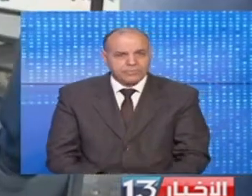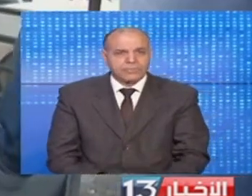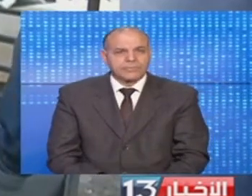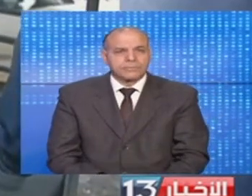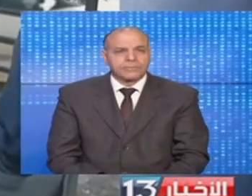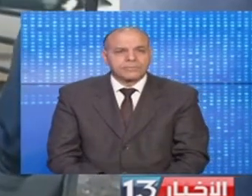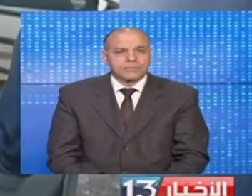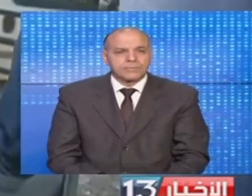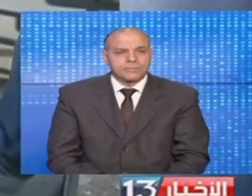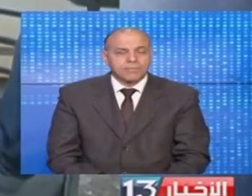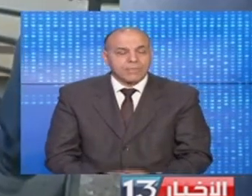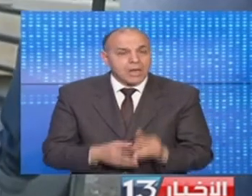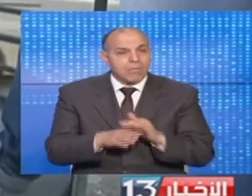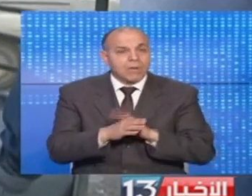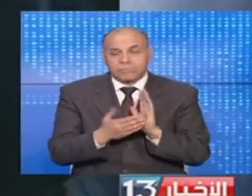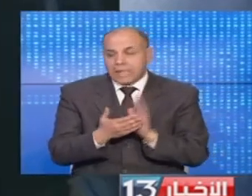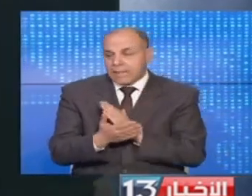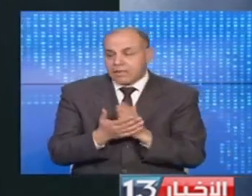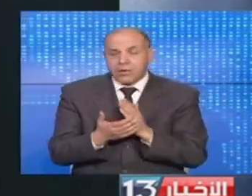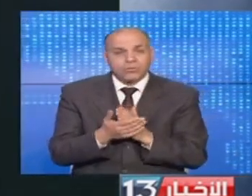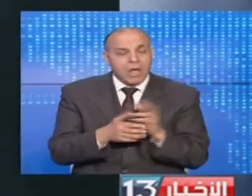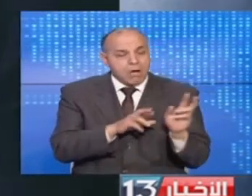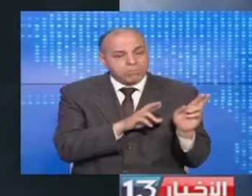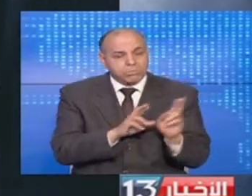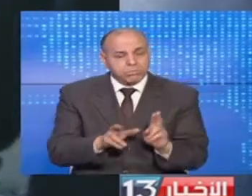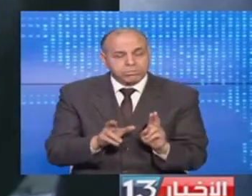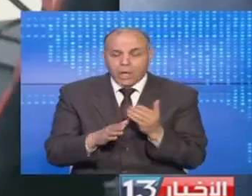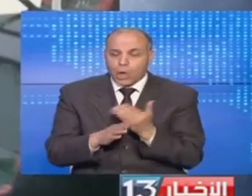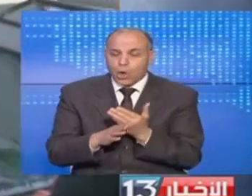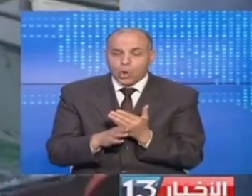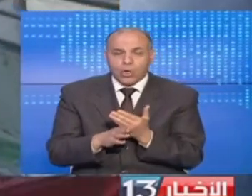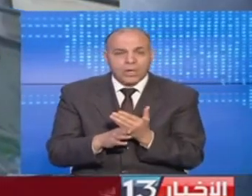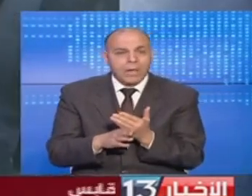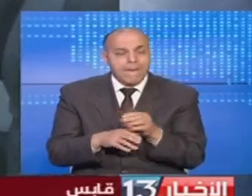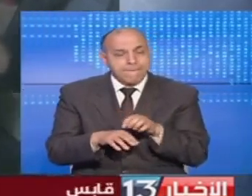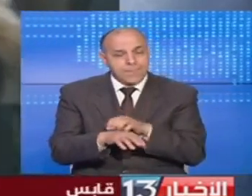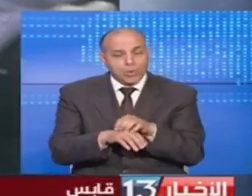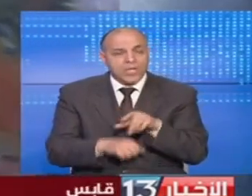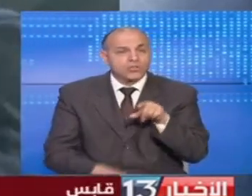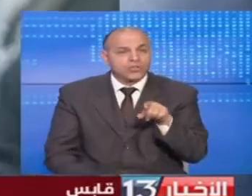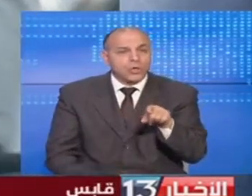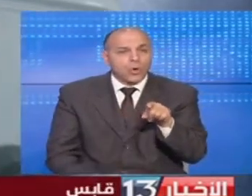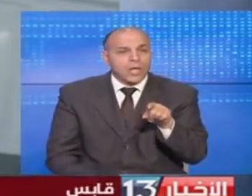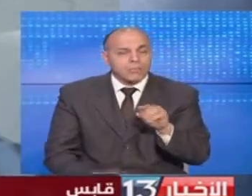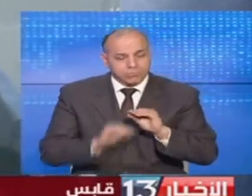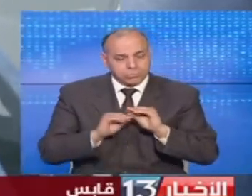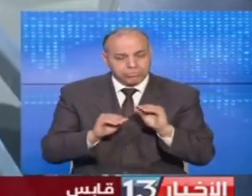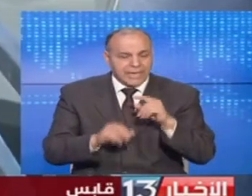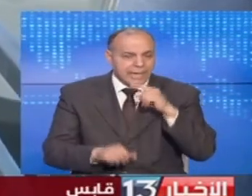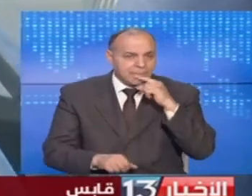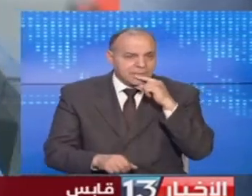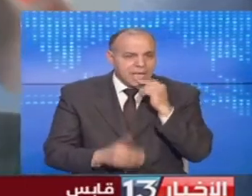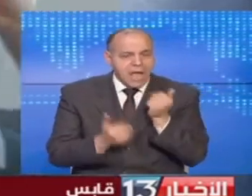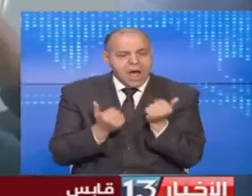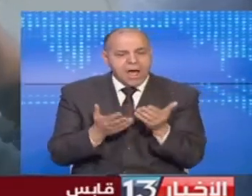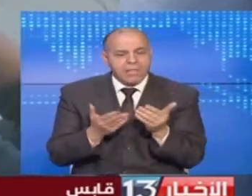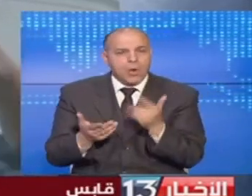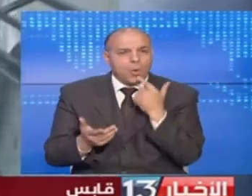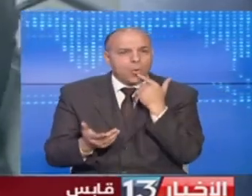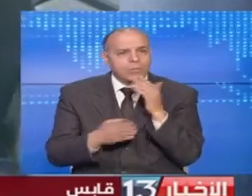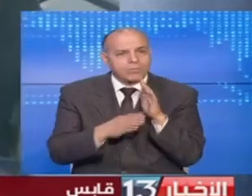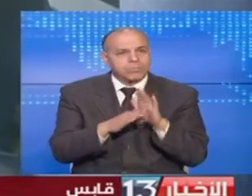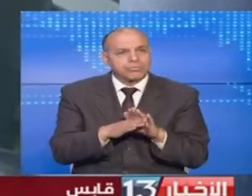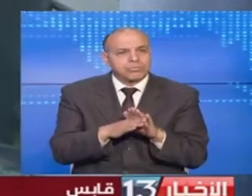في اطار استعداداتها لعوده الدراسه شرعت المندوبيه الجهويه للتربيه بس في توزيع مستلزمات